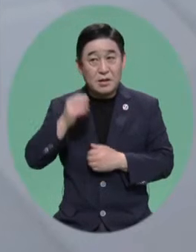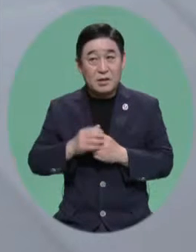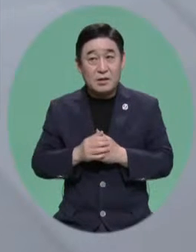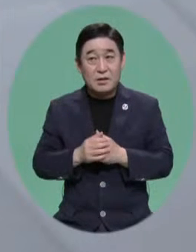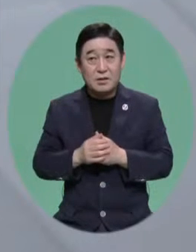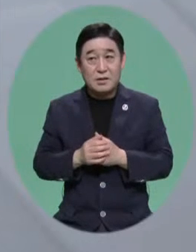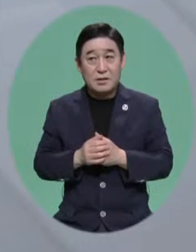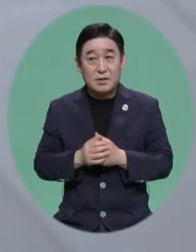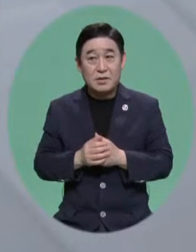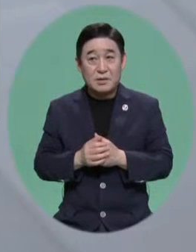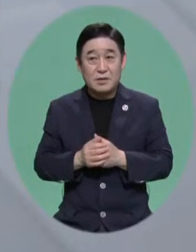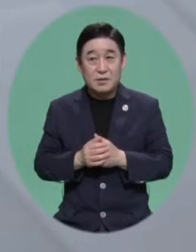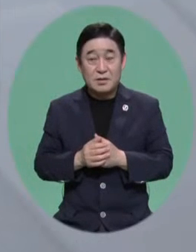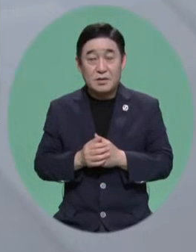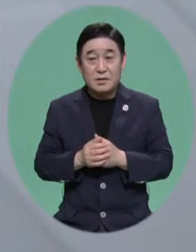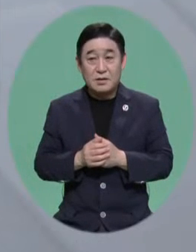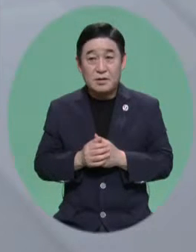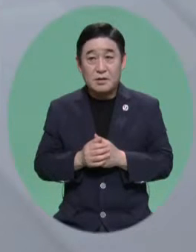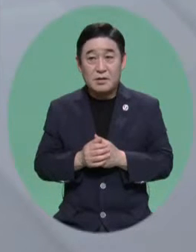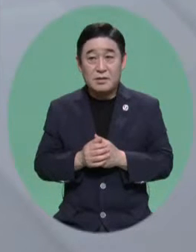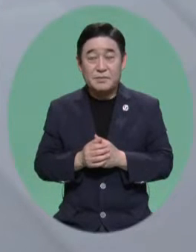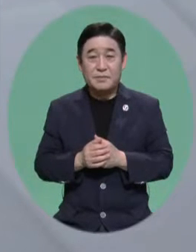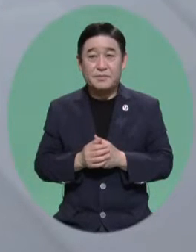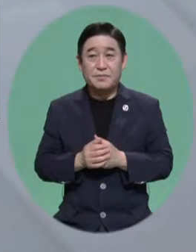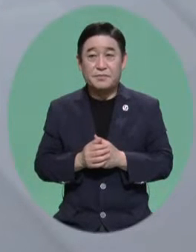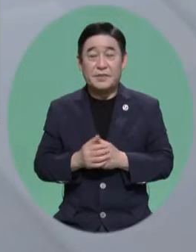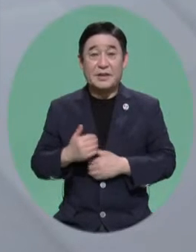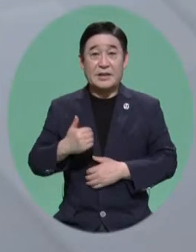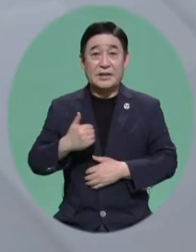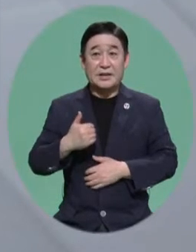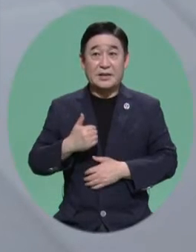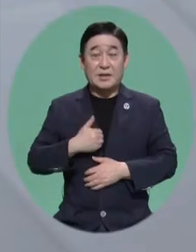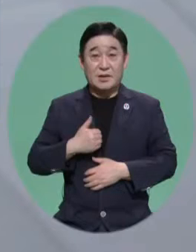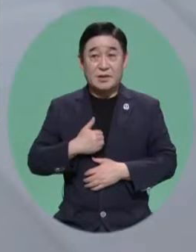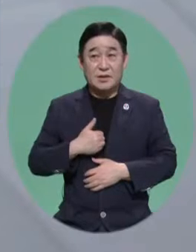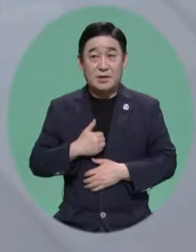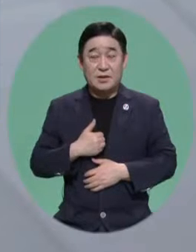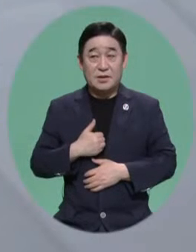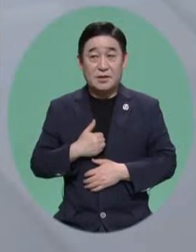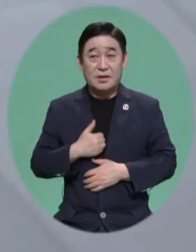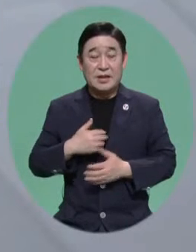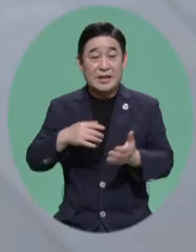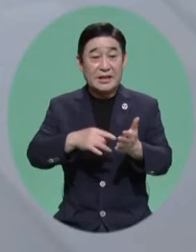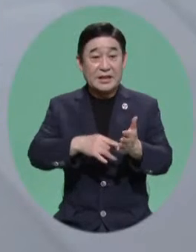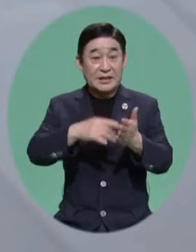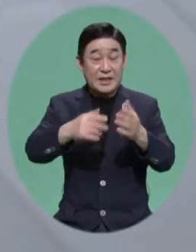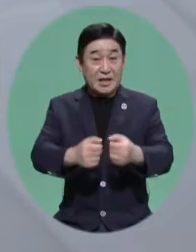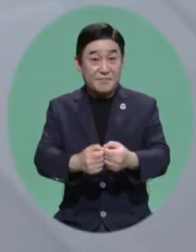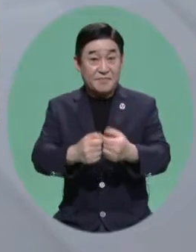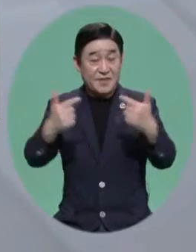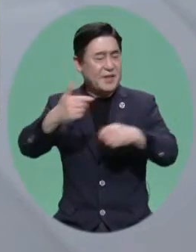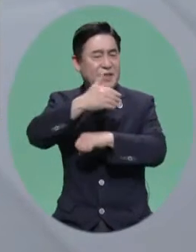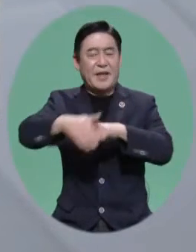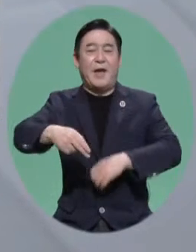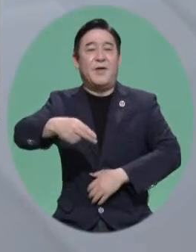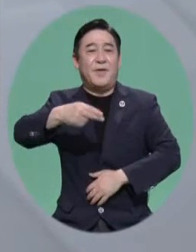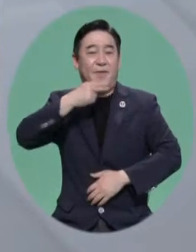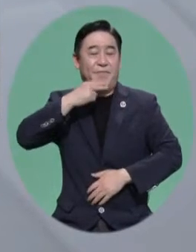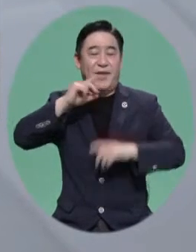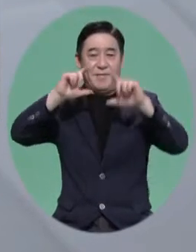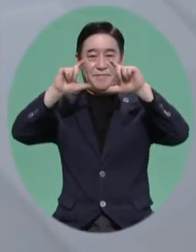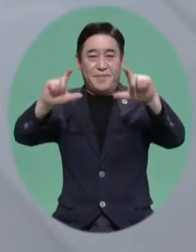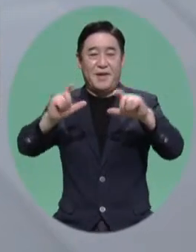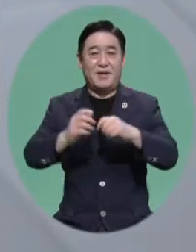말할 기회를 주십시오 에 저희는 증세 자체를 할 계획은 없다 분명하게